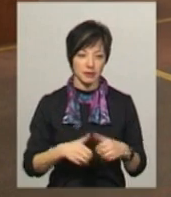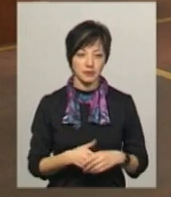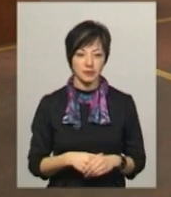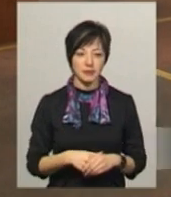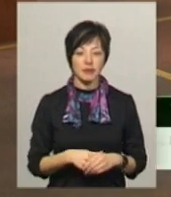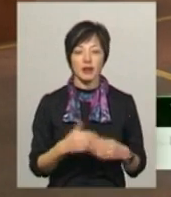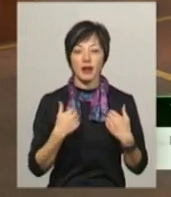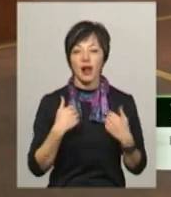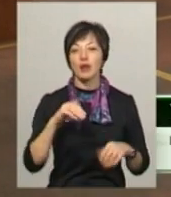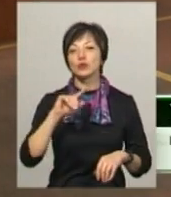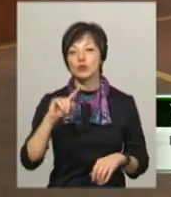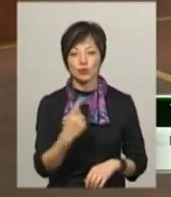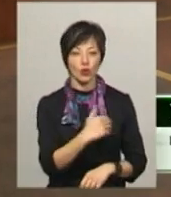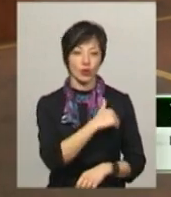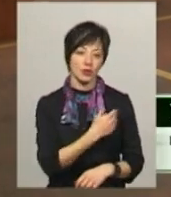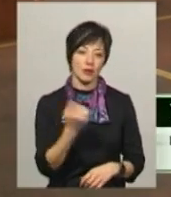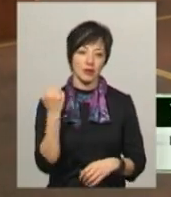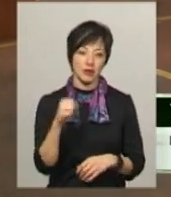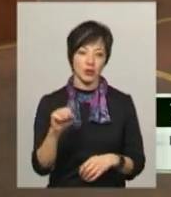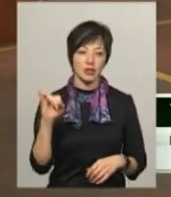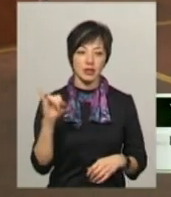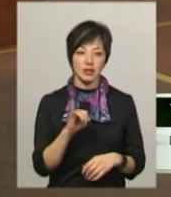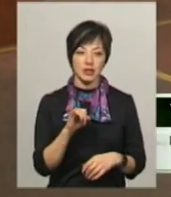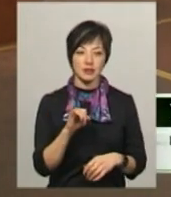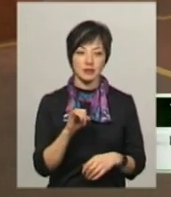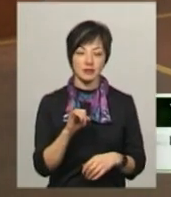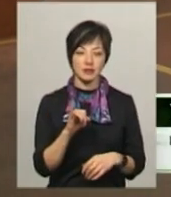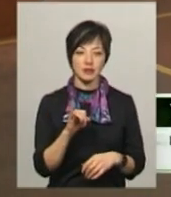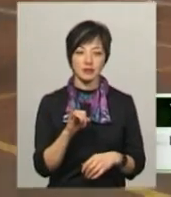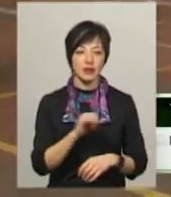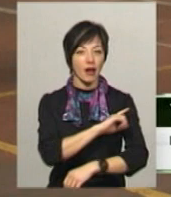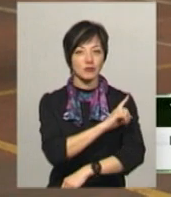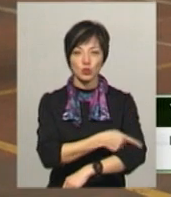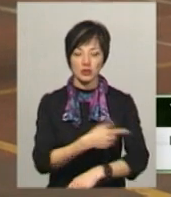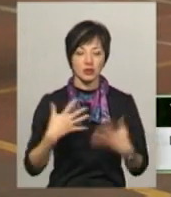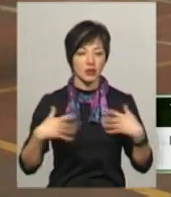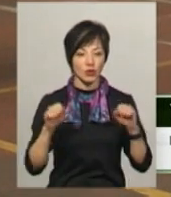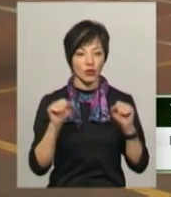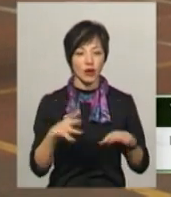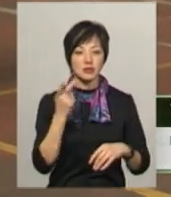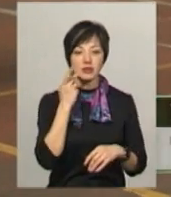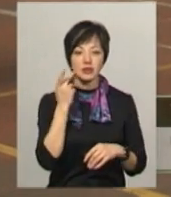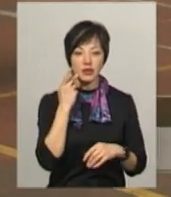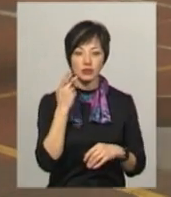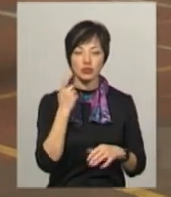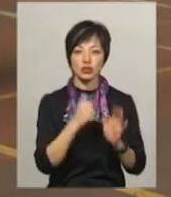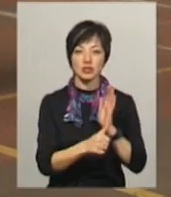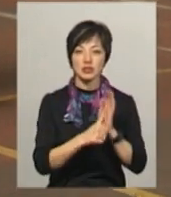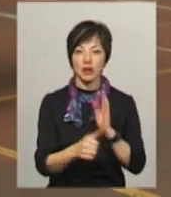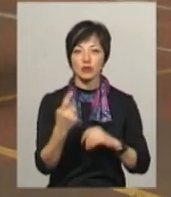дуже хотіла перемогти, на всю силу бігла. Я завжди біжу 60,